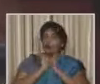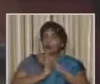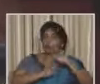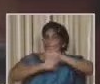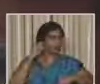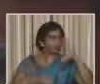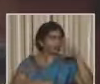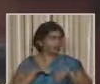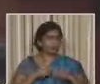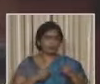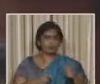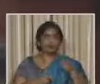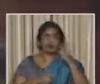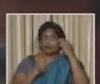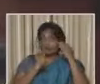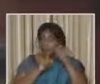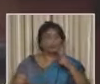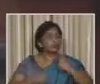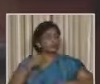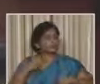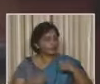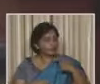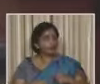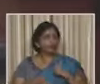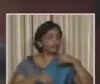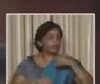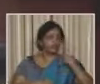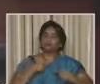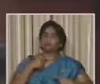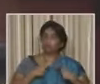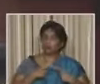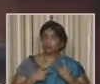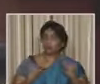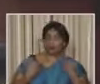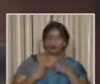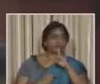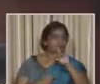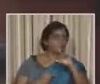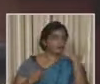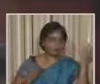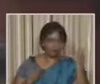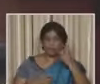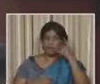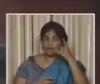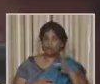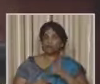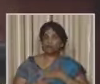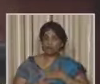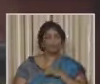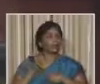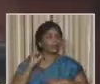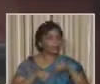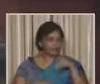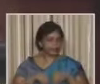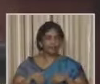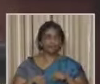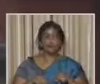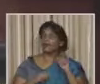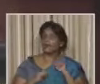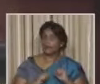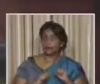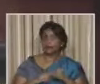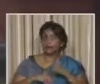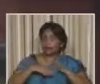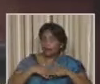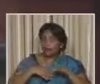அரசியல் உரையாடல்தான். அதனை தவிர்க்க முடியாது. எனவே நான் இங்கு பேசுவதும் அரசியல்தான். ஏனென்றால் ஒட்டுமொத்த சம்பவமே